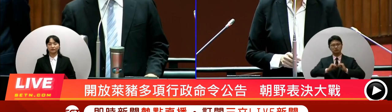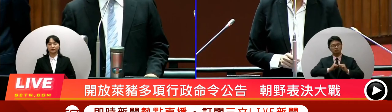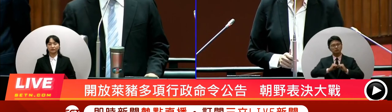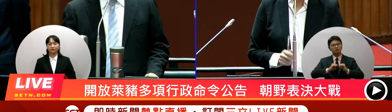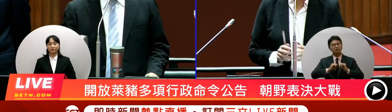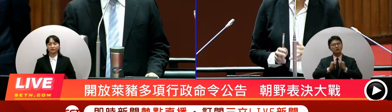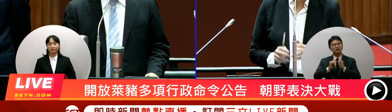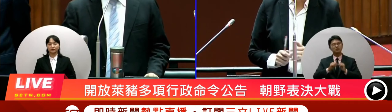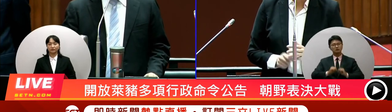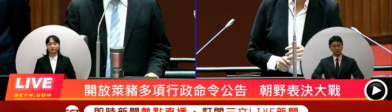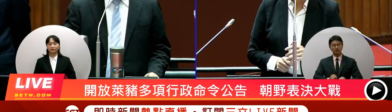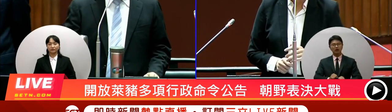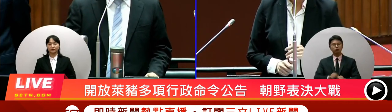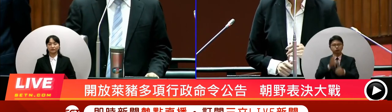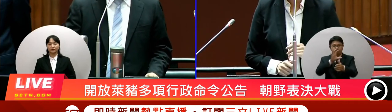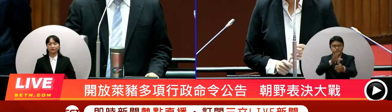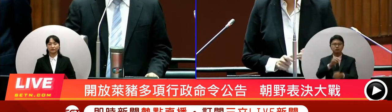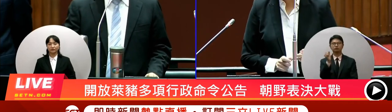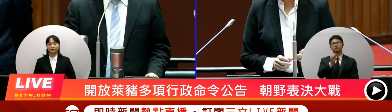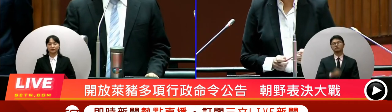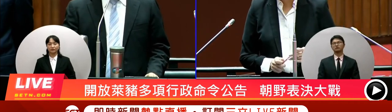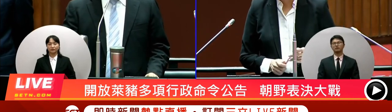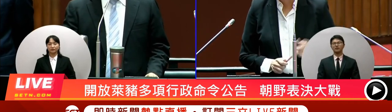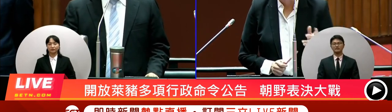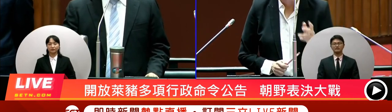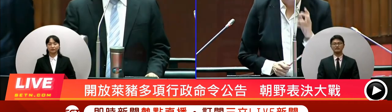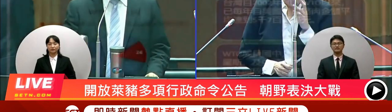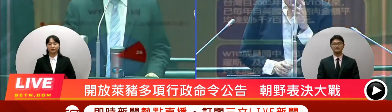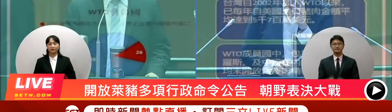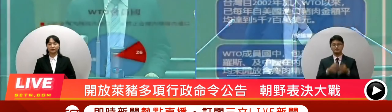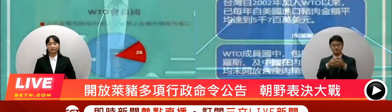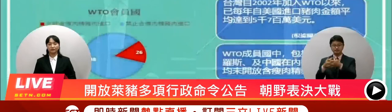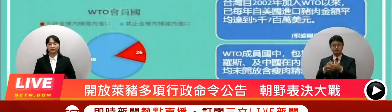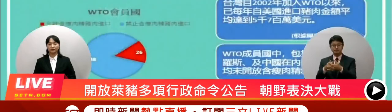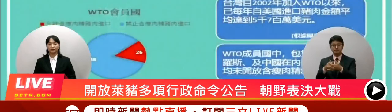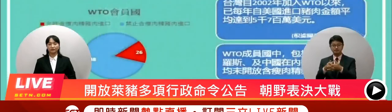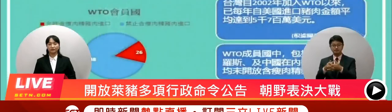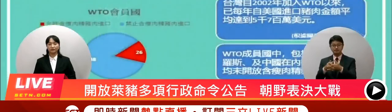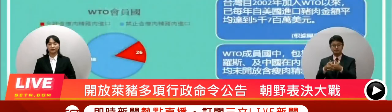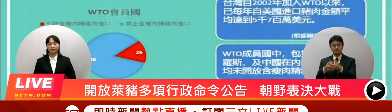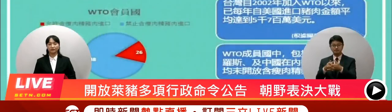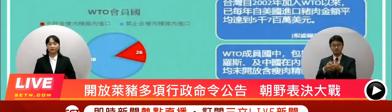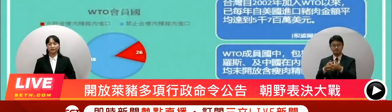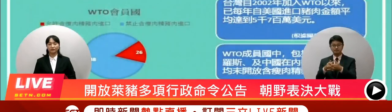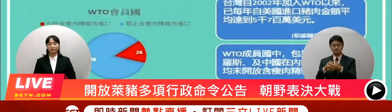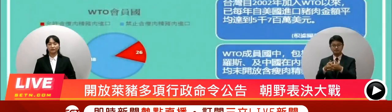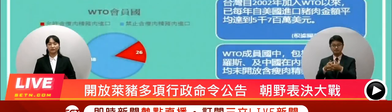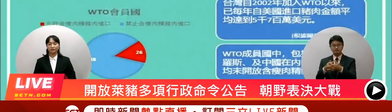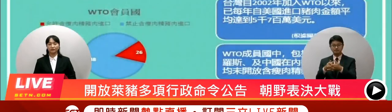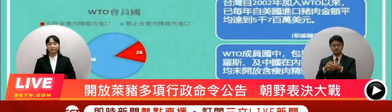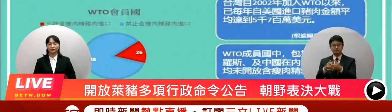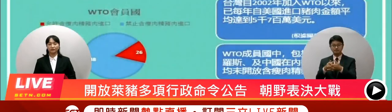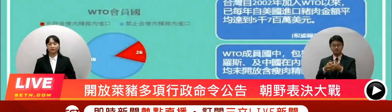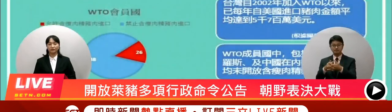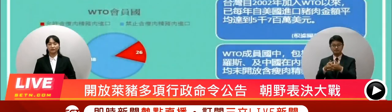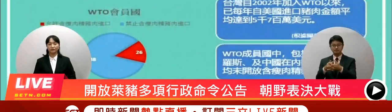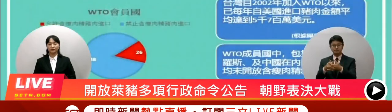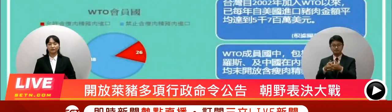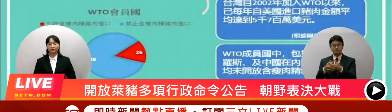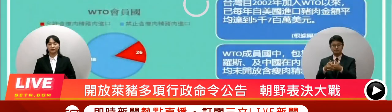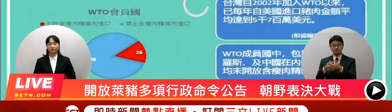进口了，大家都觉得很恭喜。那美国的基本上，台湾从2002年加入 WTO 以来呢，其实每年